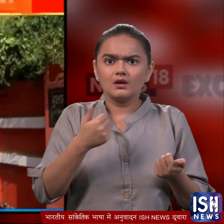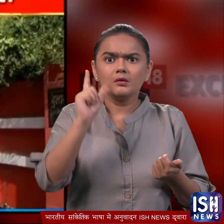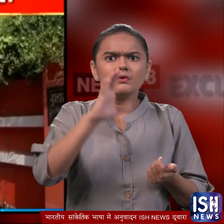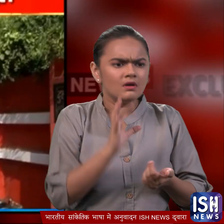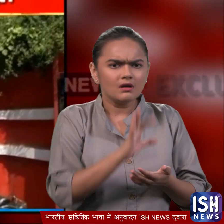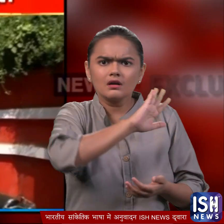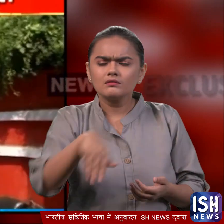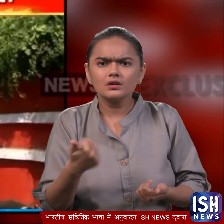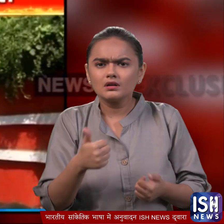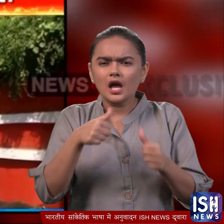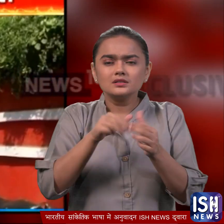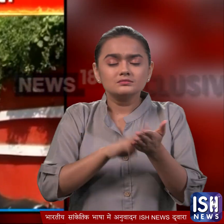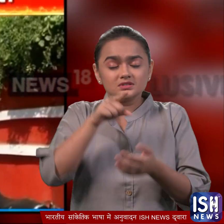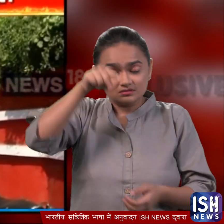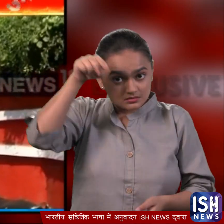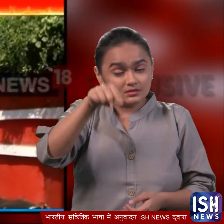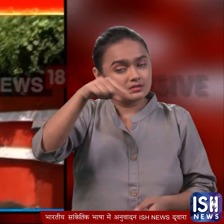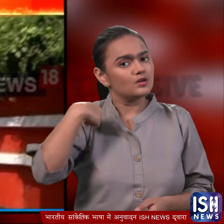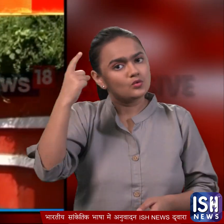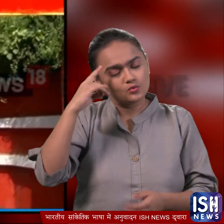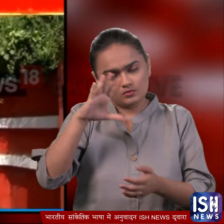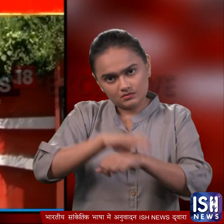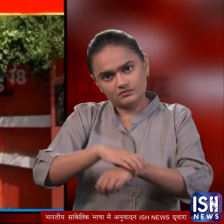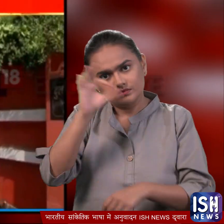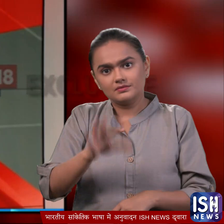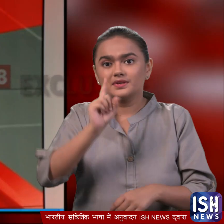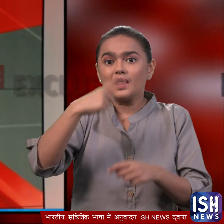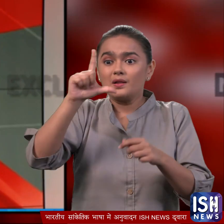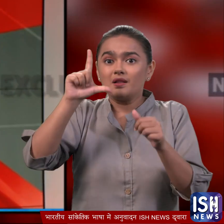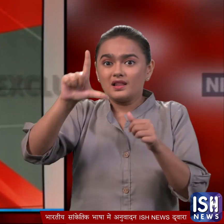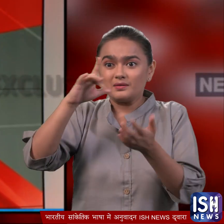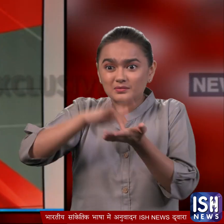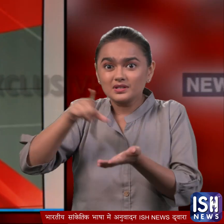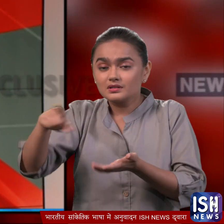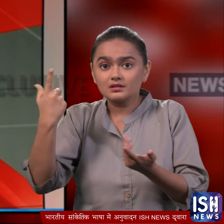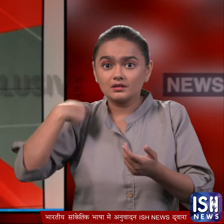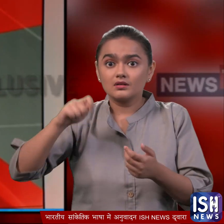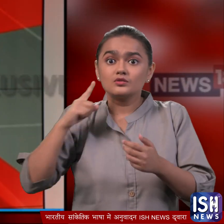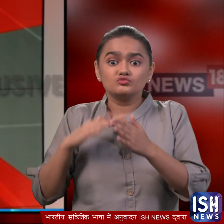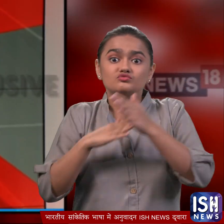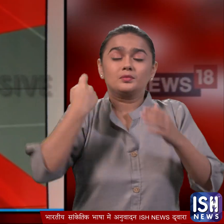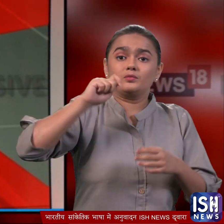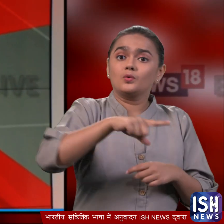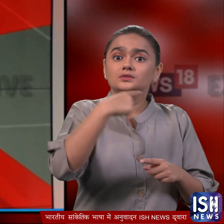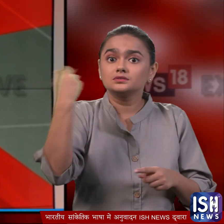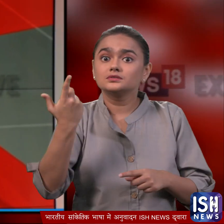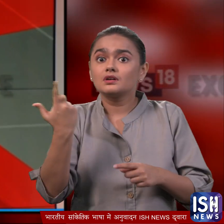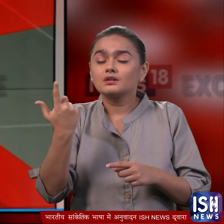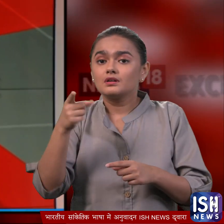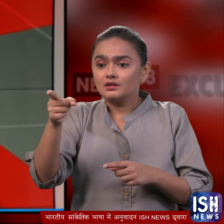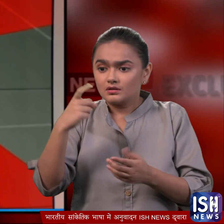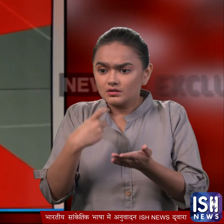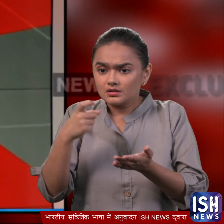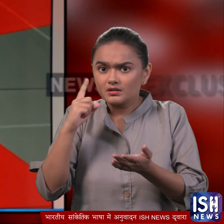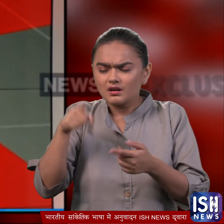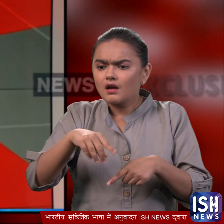रेंज लखनऊ की माने तो आशीष मिश्रा की गिरफ्तारी की जाएगी। इस बीच लखीमपुर हिंसा मामले में सुप्रीम कोर्ट ने यूपी सरकार से स्टेटस